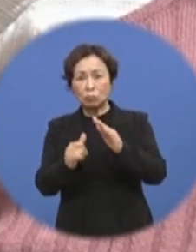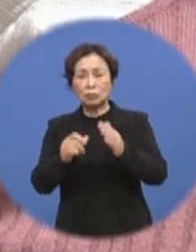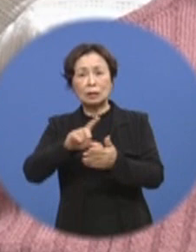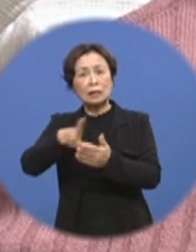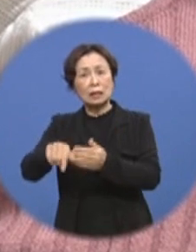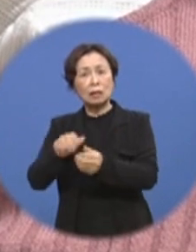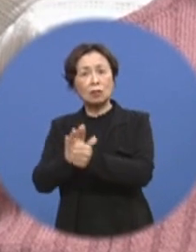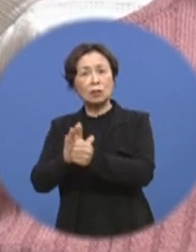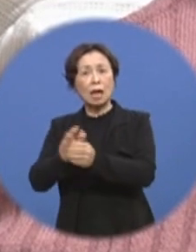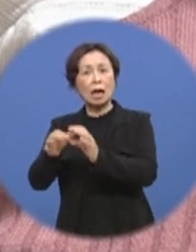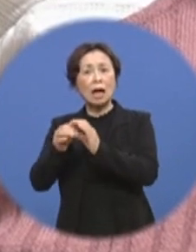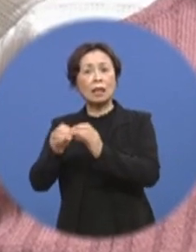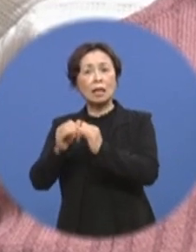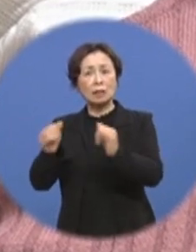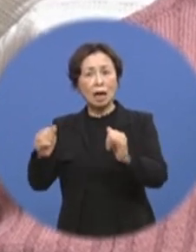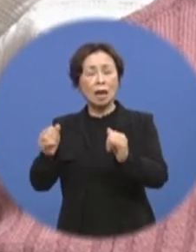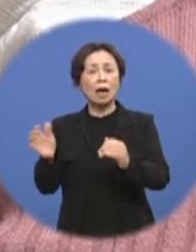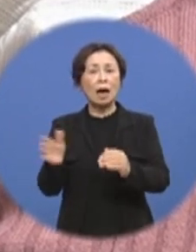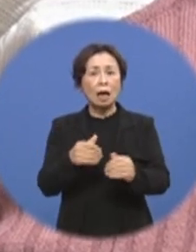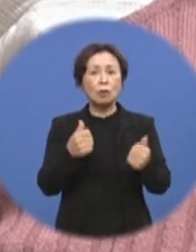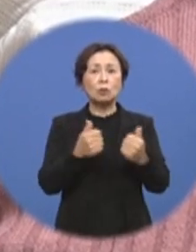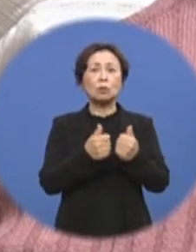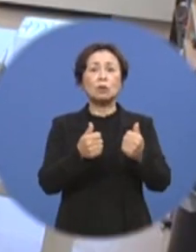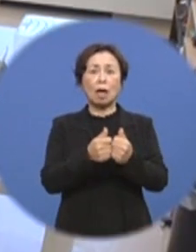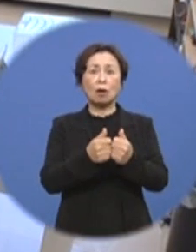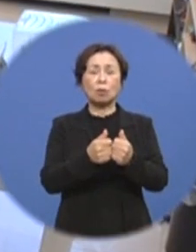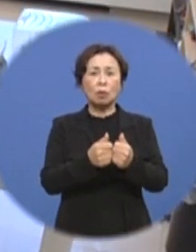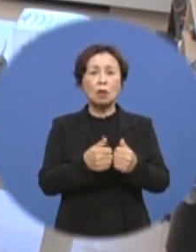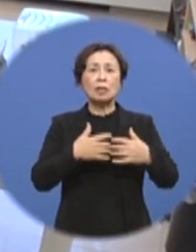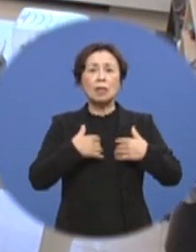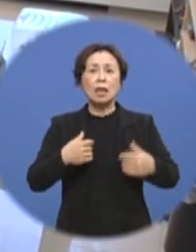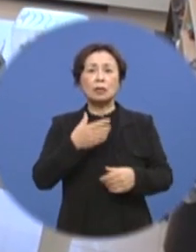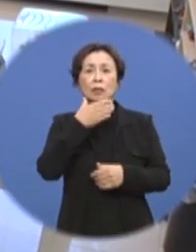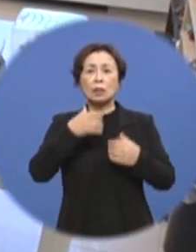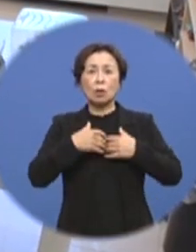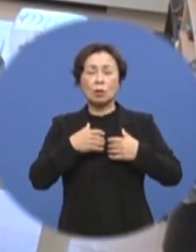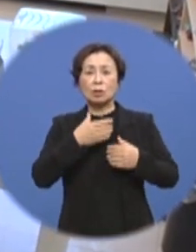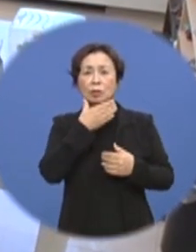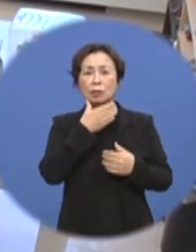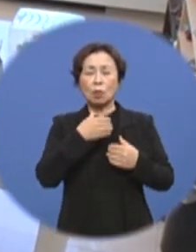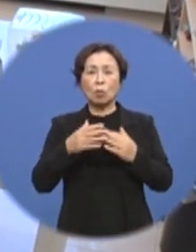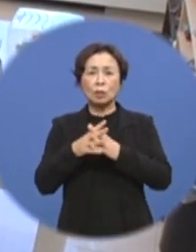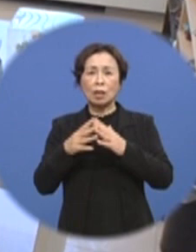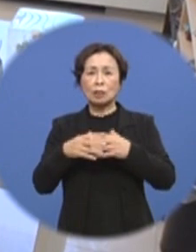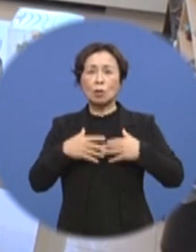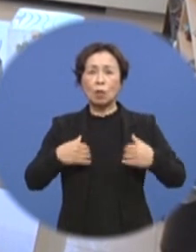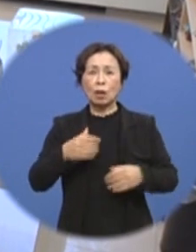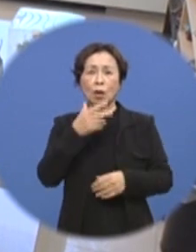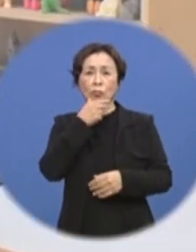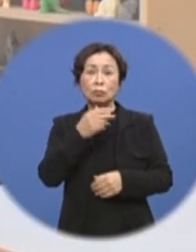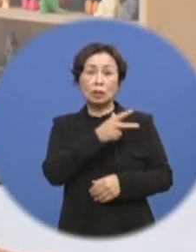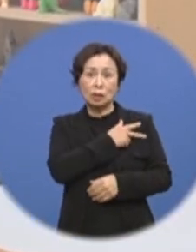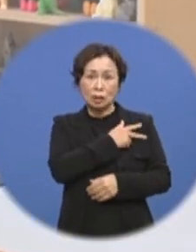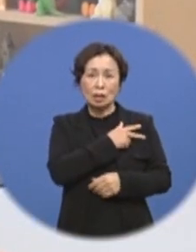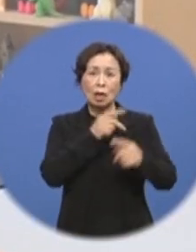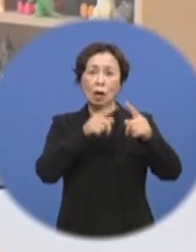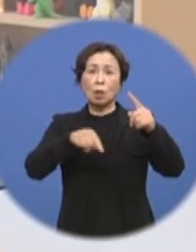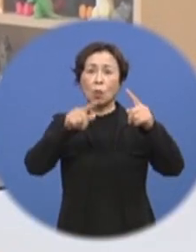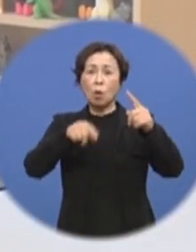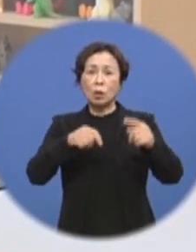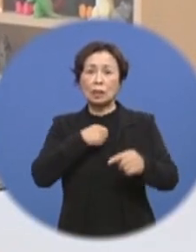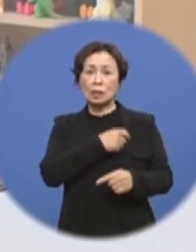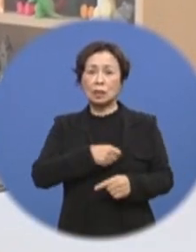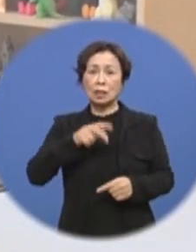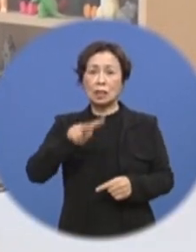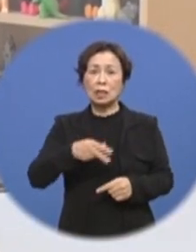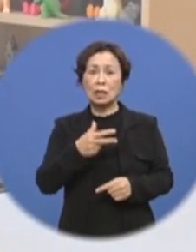関係者からの相談を精神保健福祉士公認心理士保健師が受け付けていますその保健師